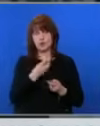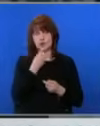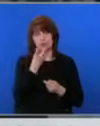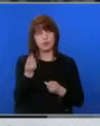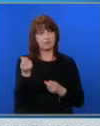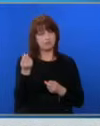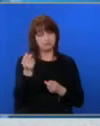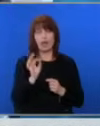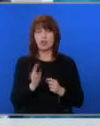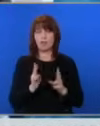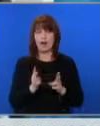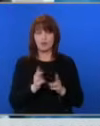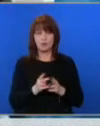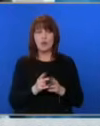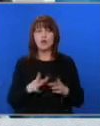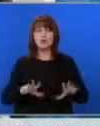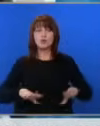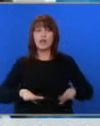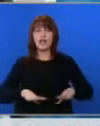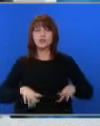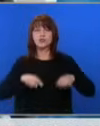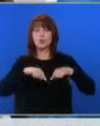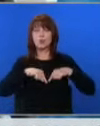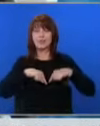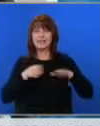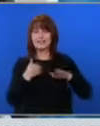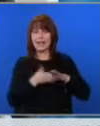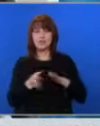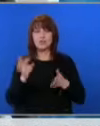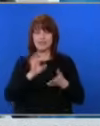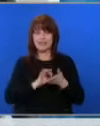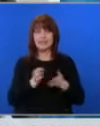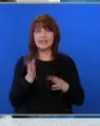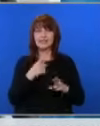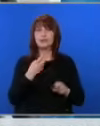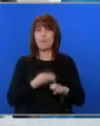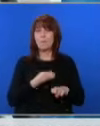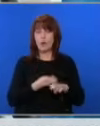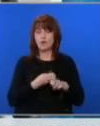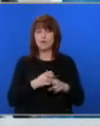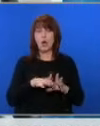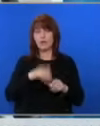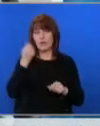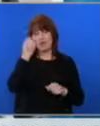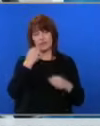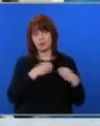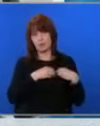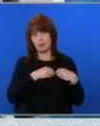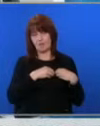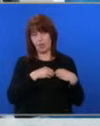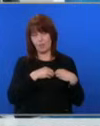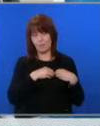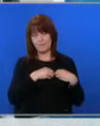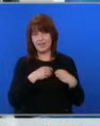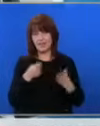е адекватно. До гражданското дело се стигна, след като болница Шейново отказа доброволно да изплати обезщетение.